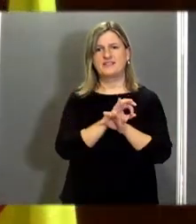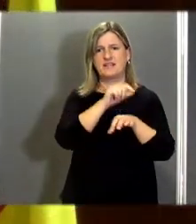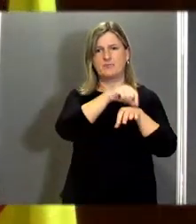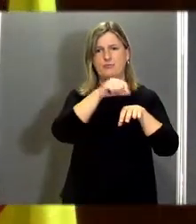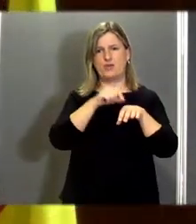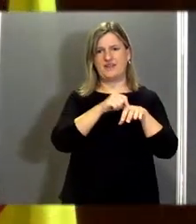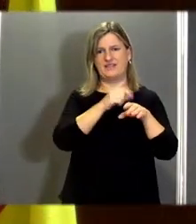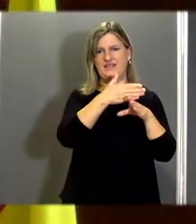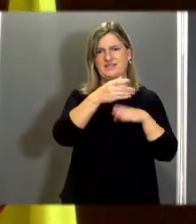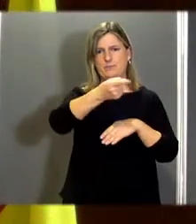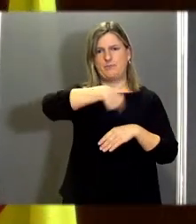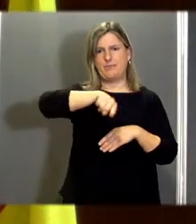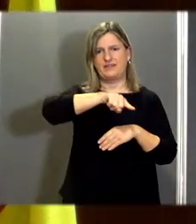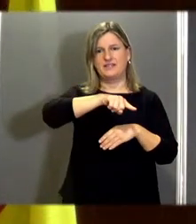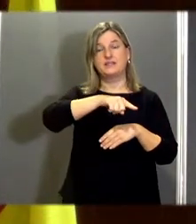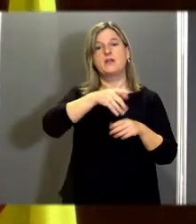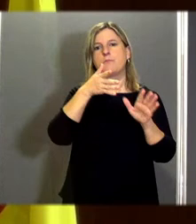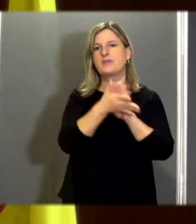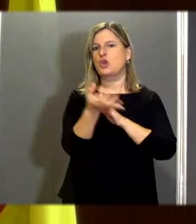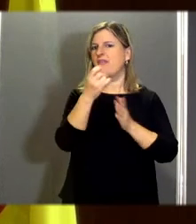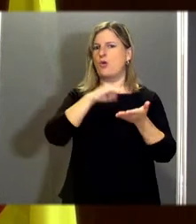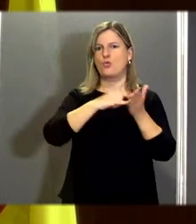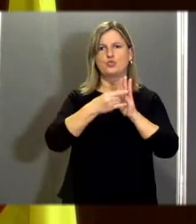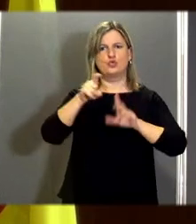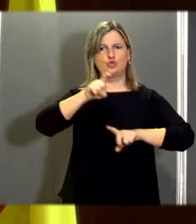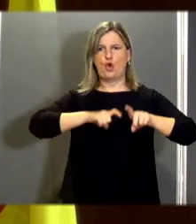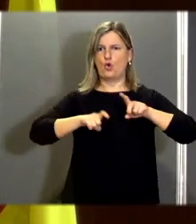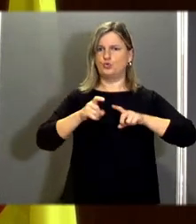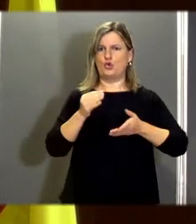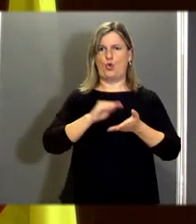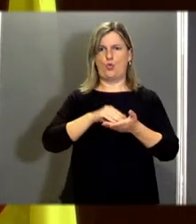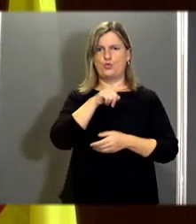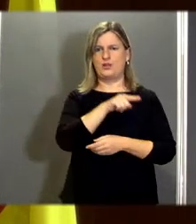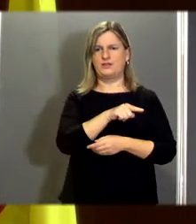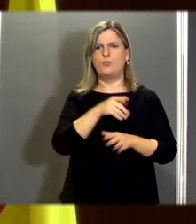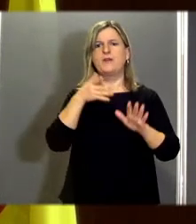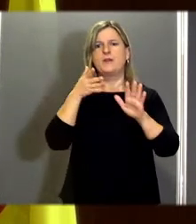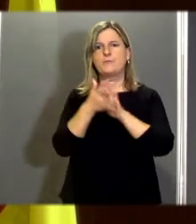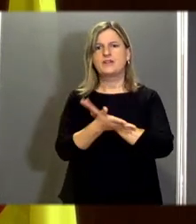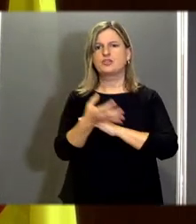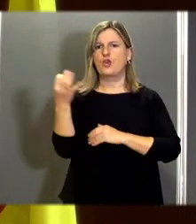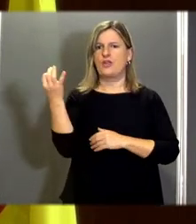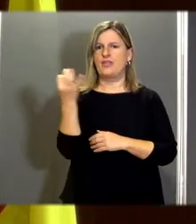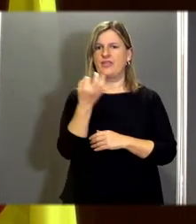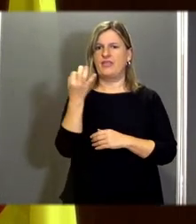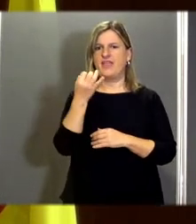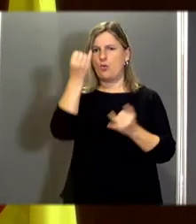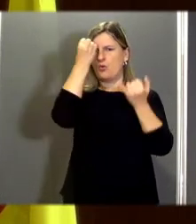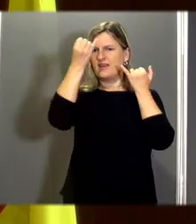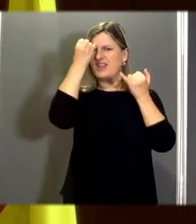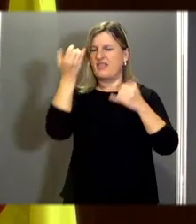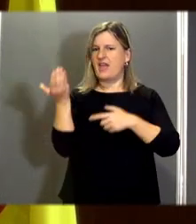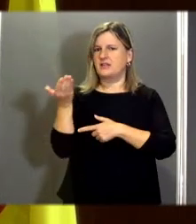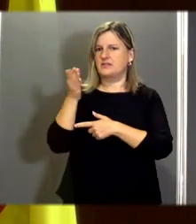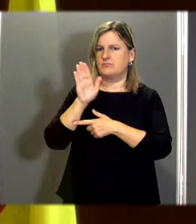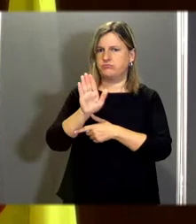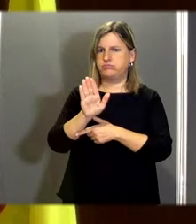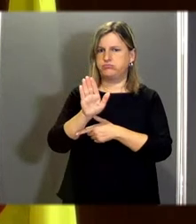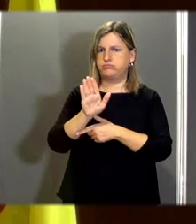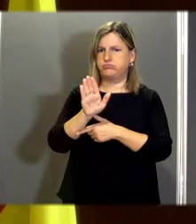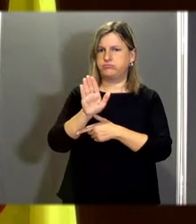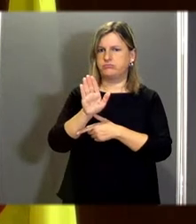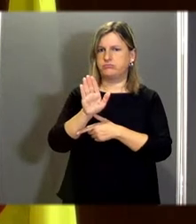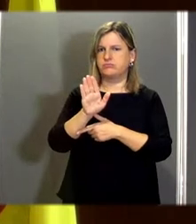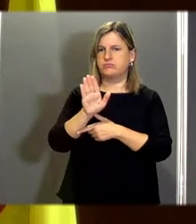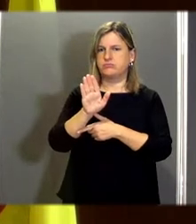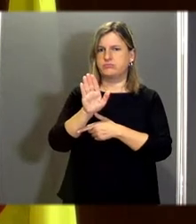seva reversió és urgent. Per aquest motiu hem posat sobre la taula unes idees força, o dit d'una altra manera,